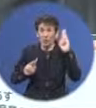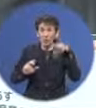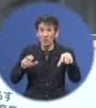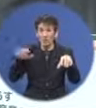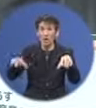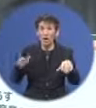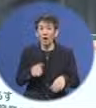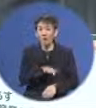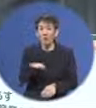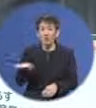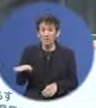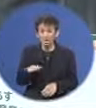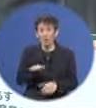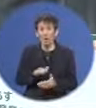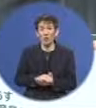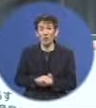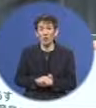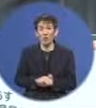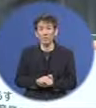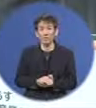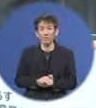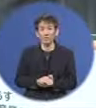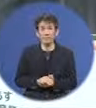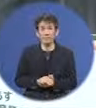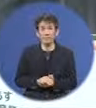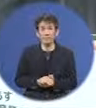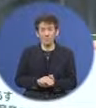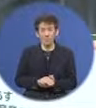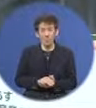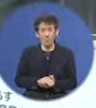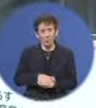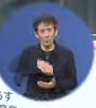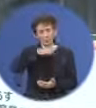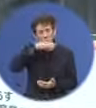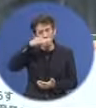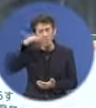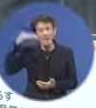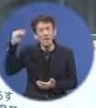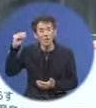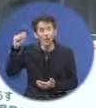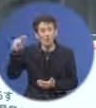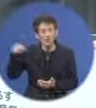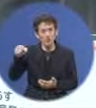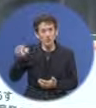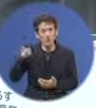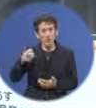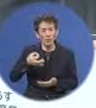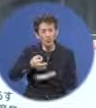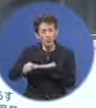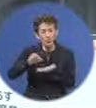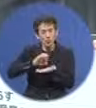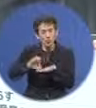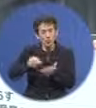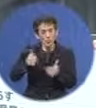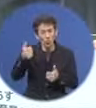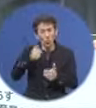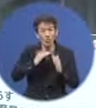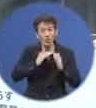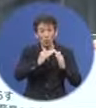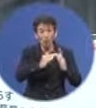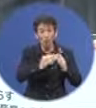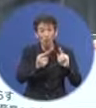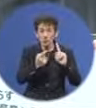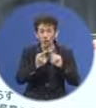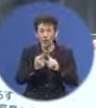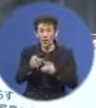は、結構ですね、まあ、ある意味では贅沢な有料老人ホームとかサービス付きの